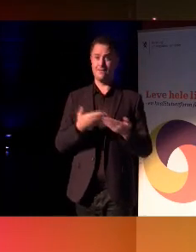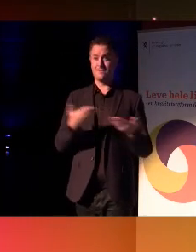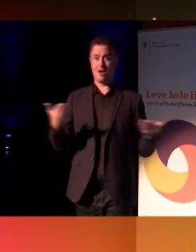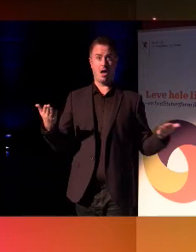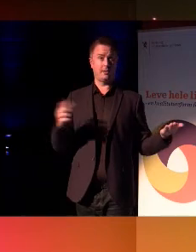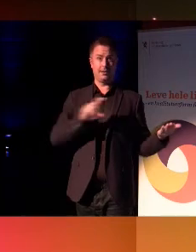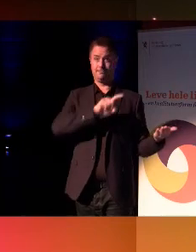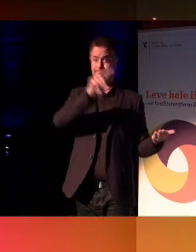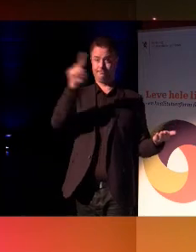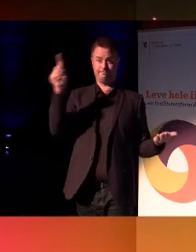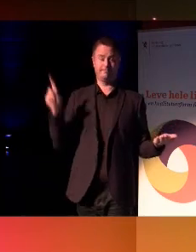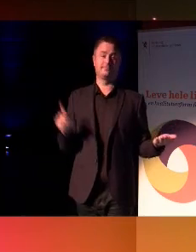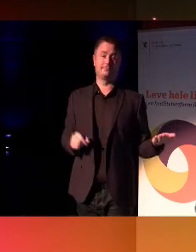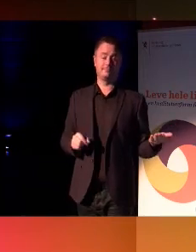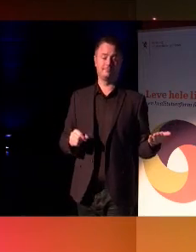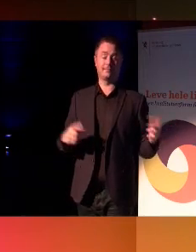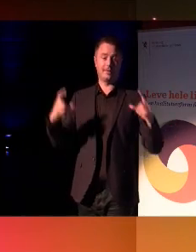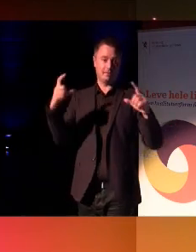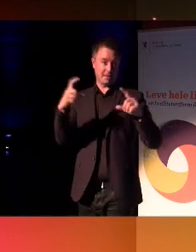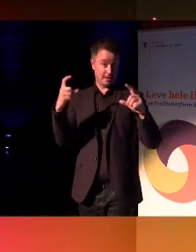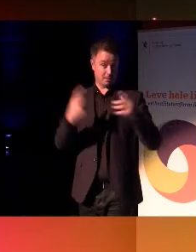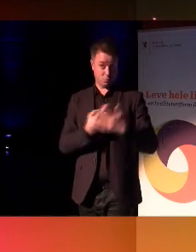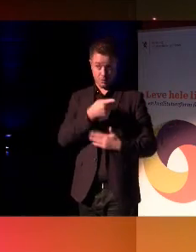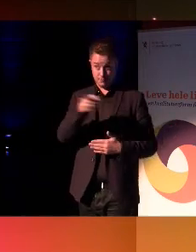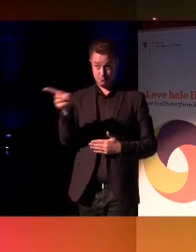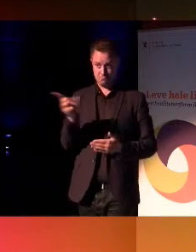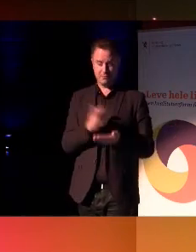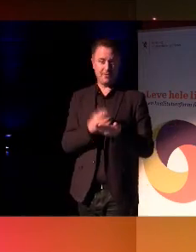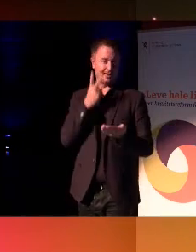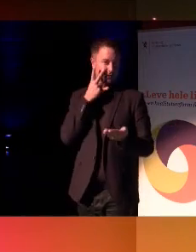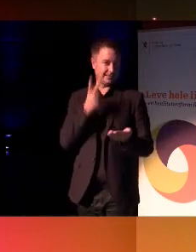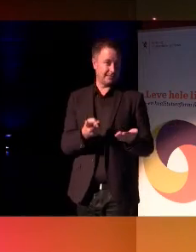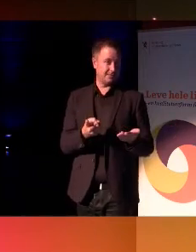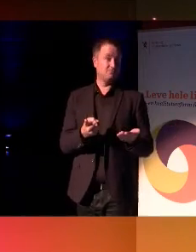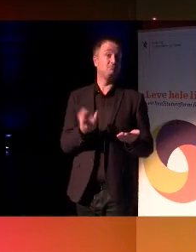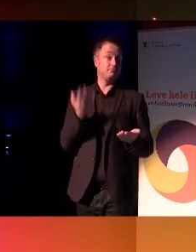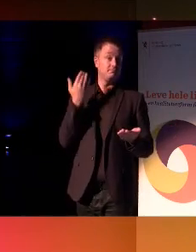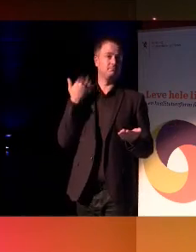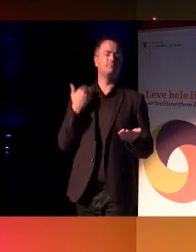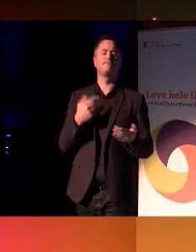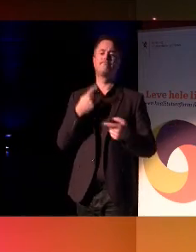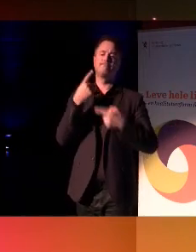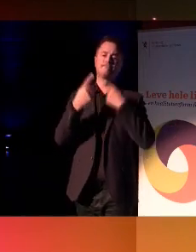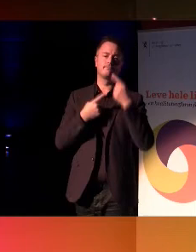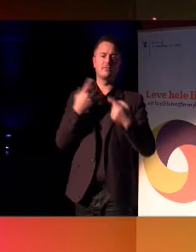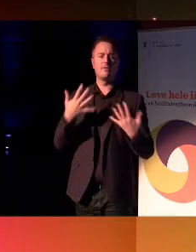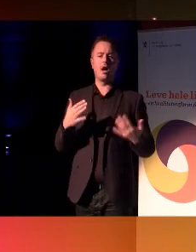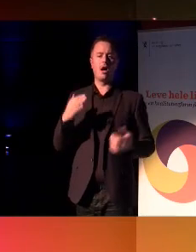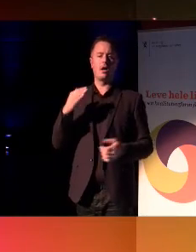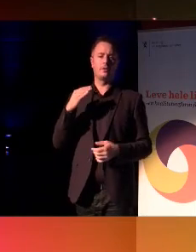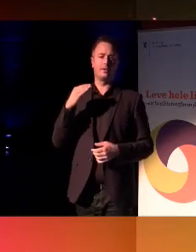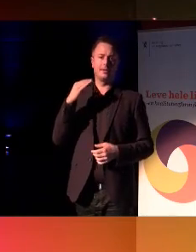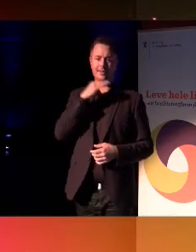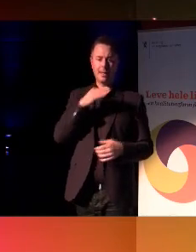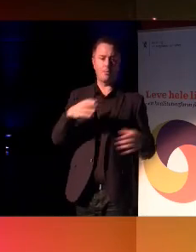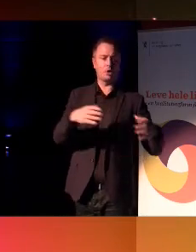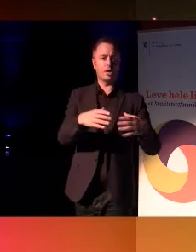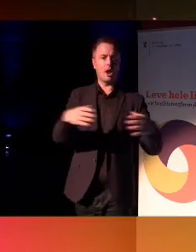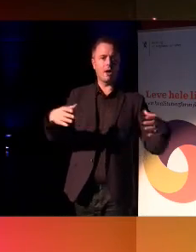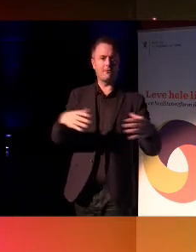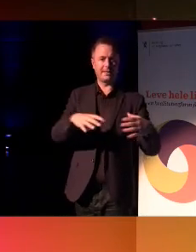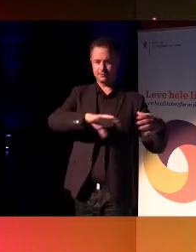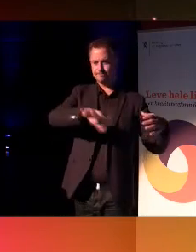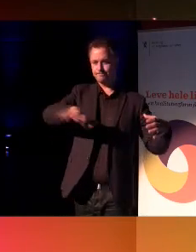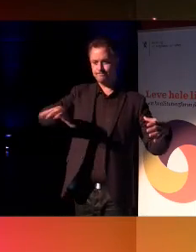Dette bildet her har man kanskje sett tidligere. Dette forteller litt om de demografiske utfordringene. Det bildet vi står